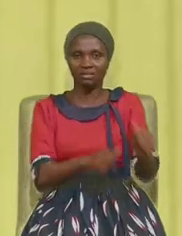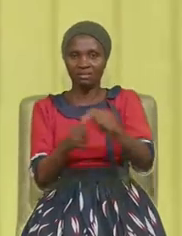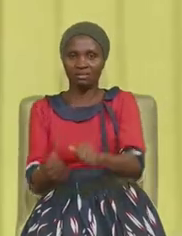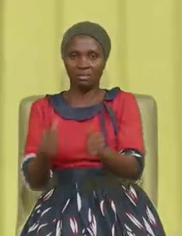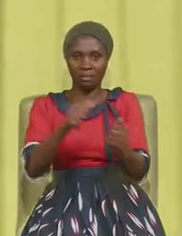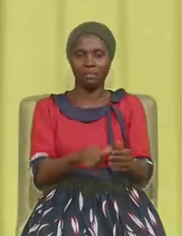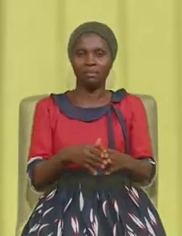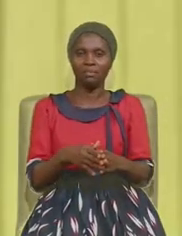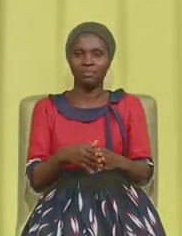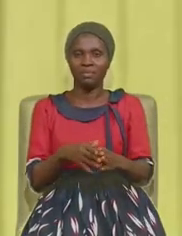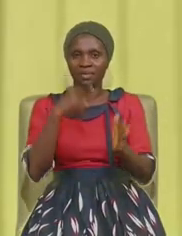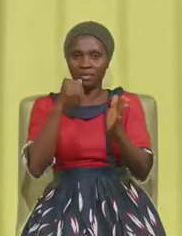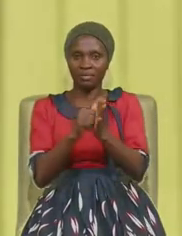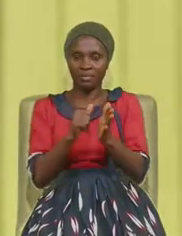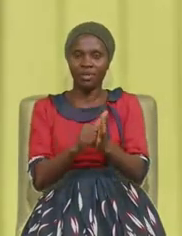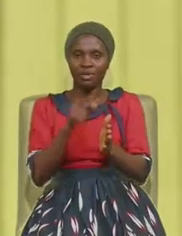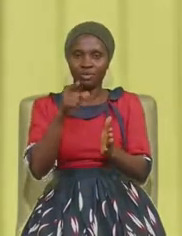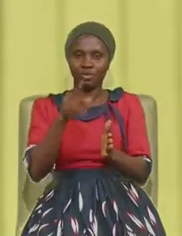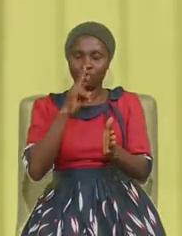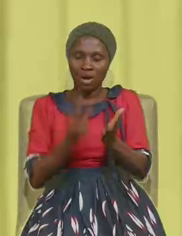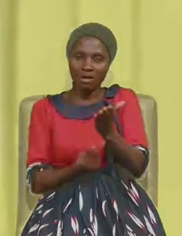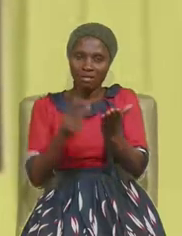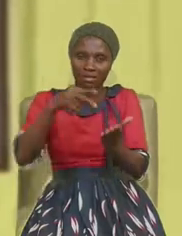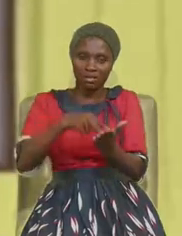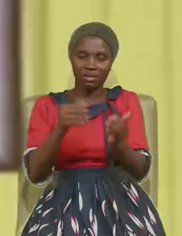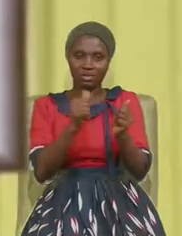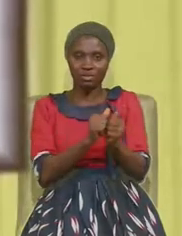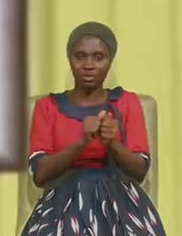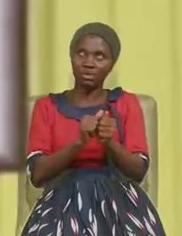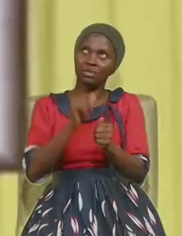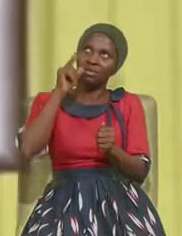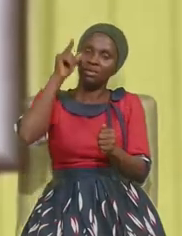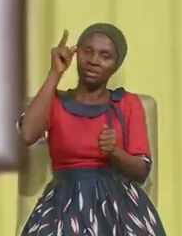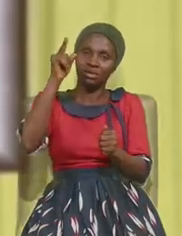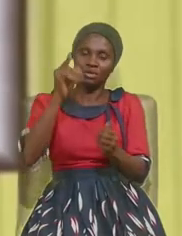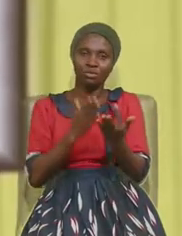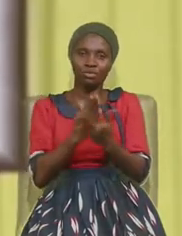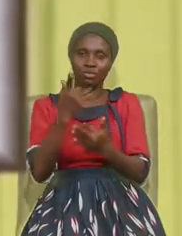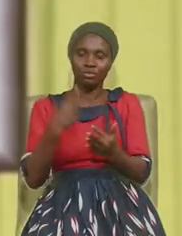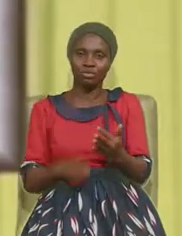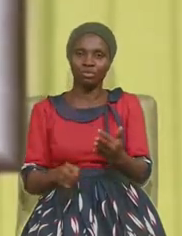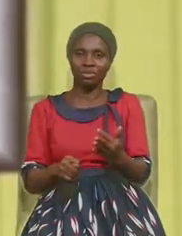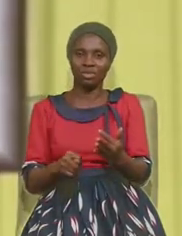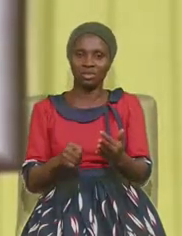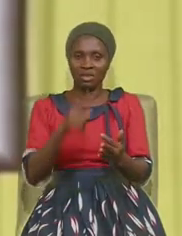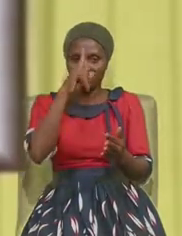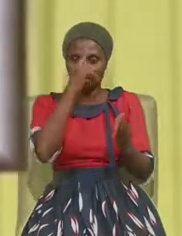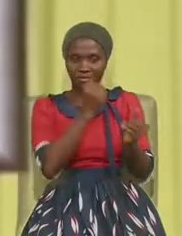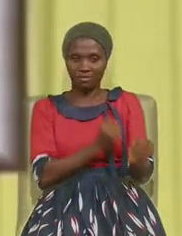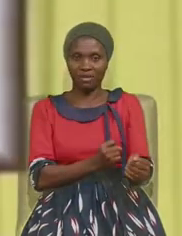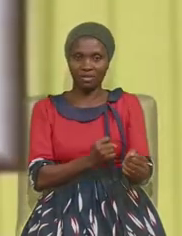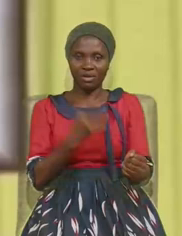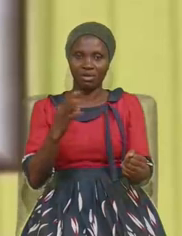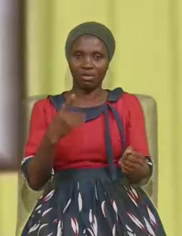lui et avec lui par la foi en la puissance de Dieu qu'il a ressuscité des morts.